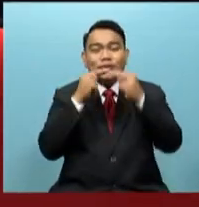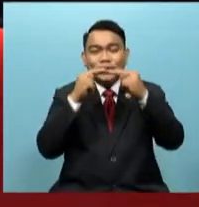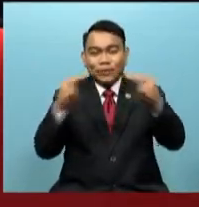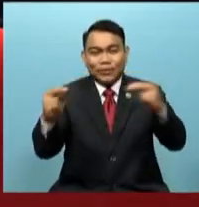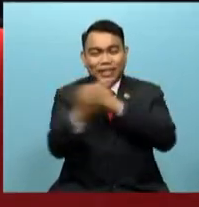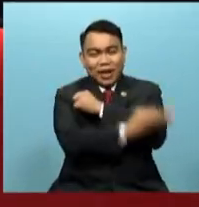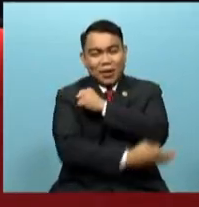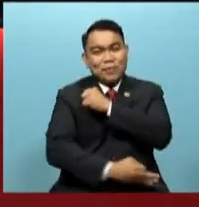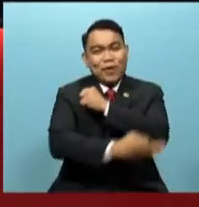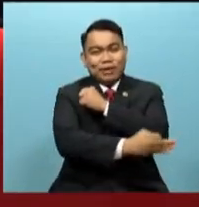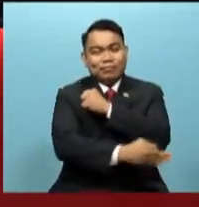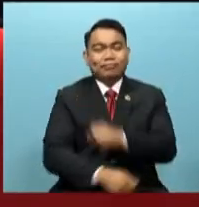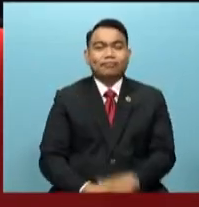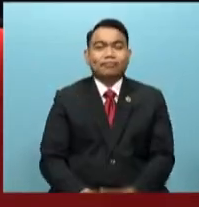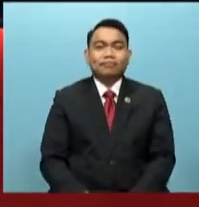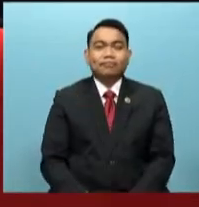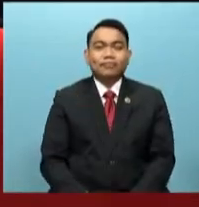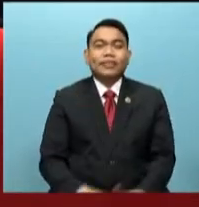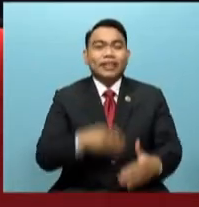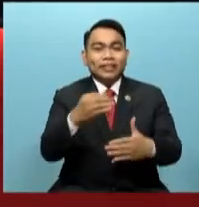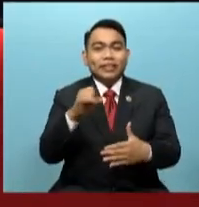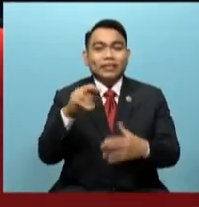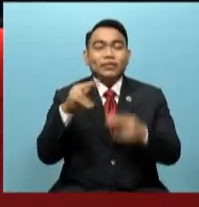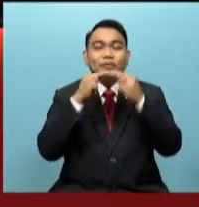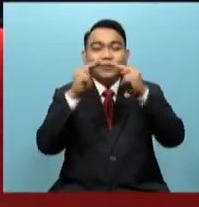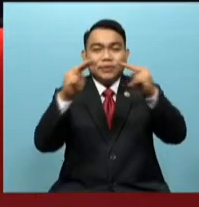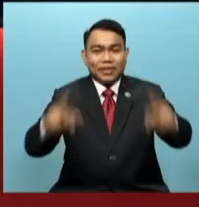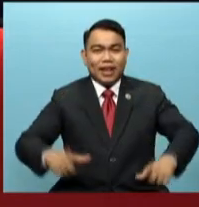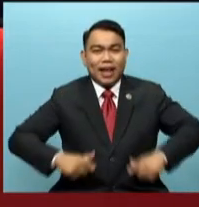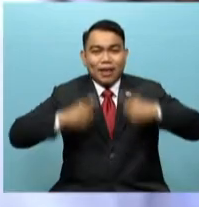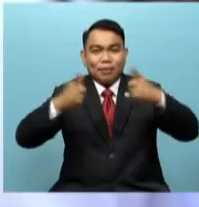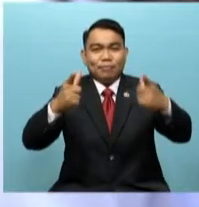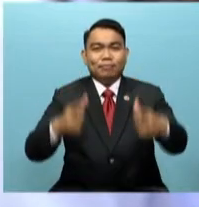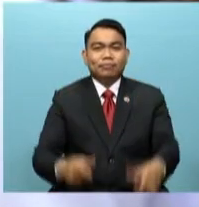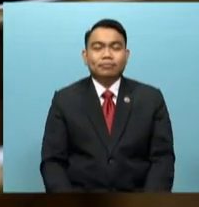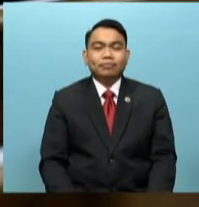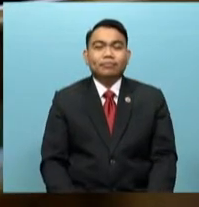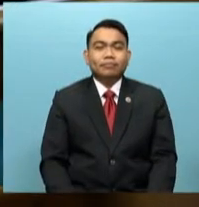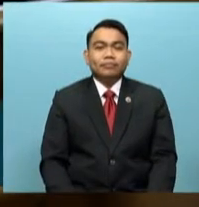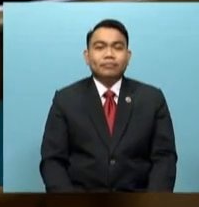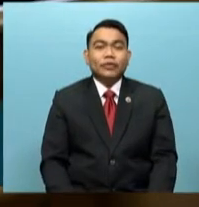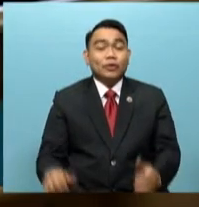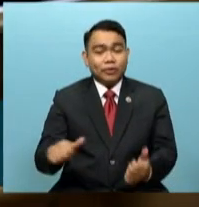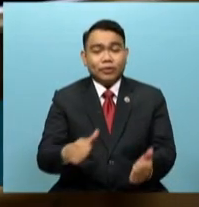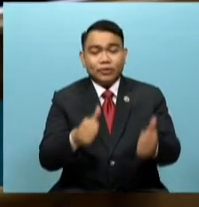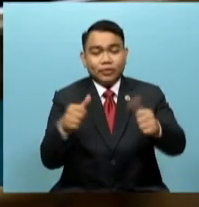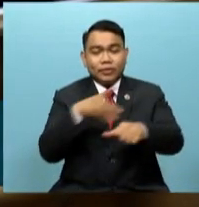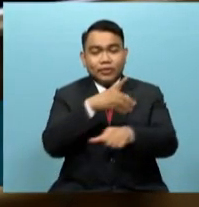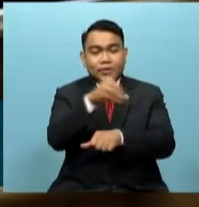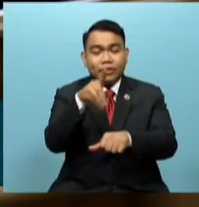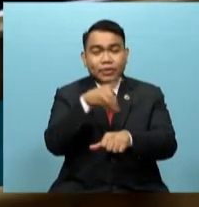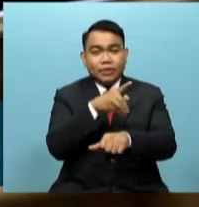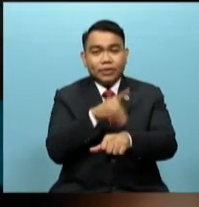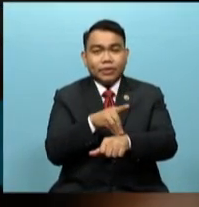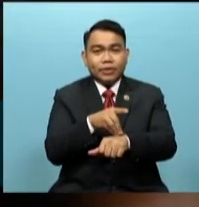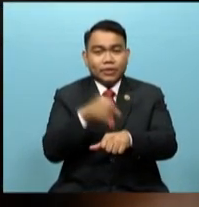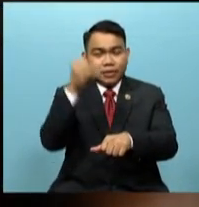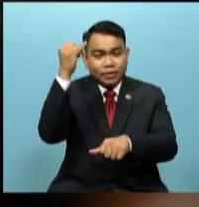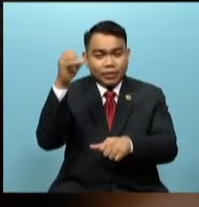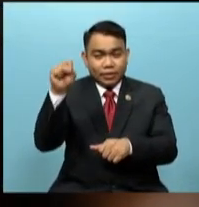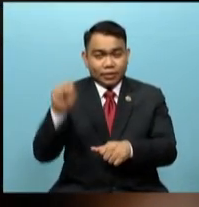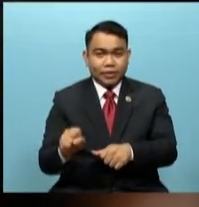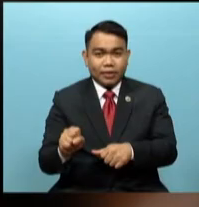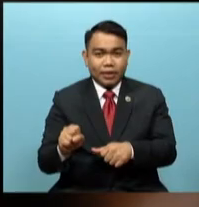sa Ibayong Dagat. Susunod sa Iglesia ni Cristo News Live, ang pagbabautismo sa distrito ng Italy South at